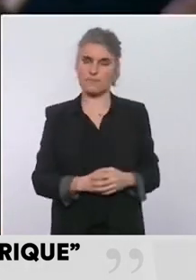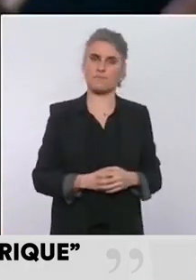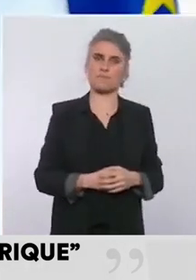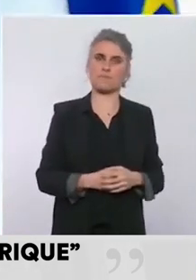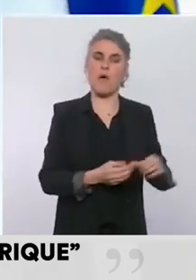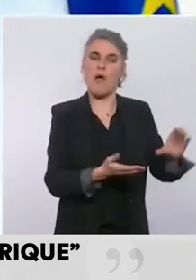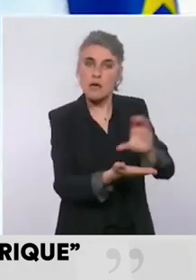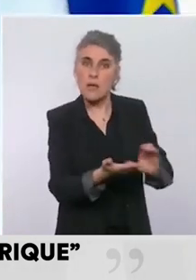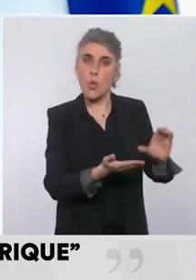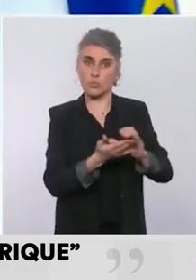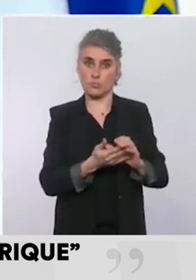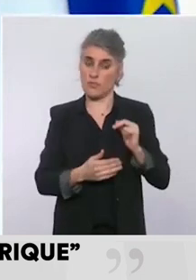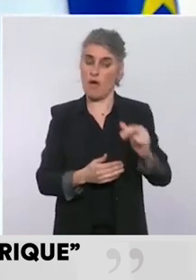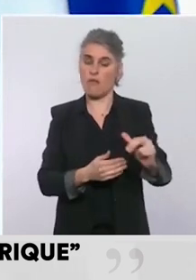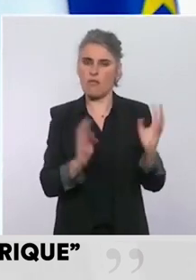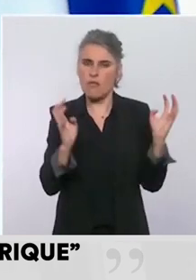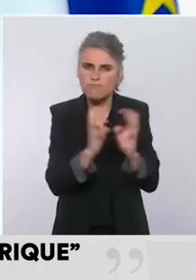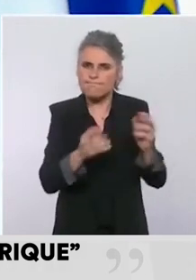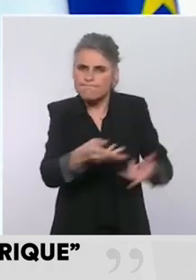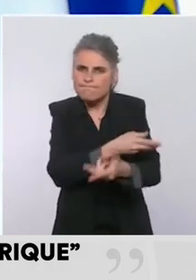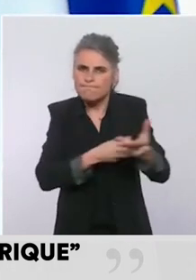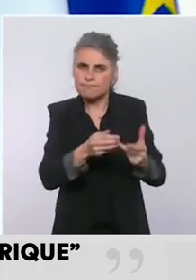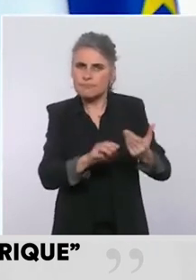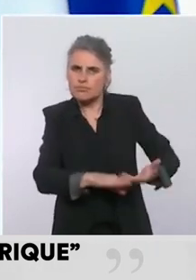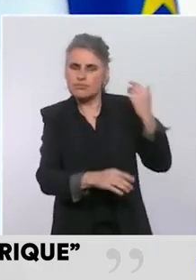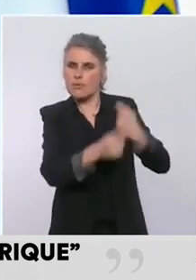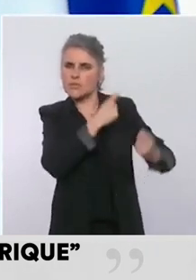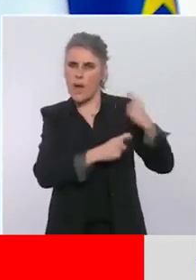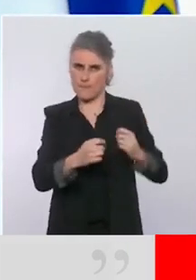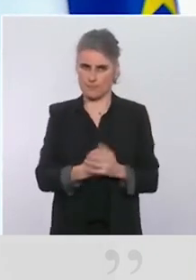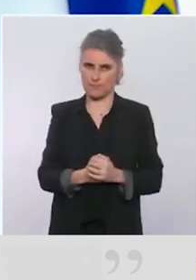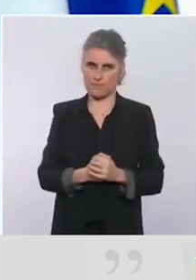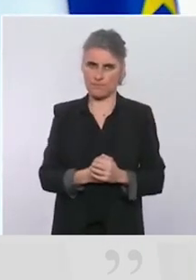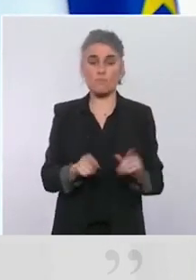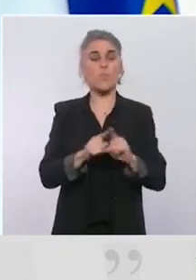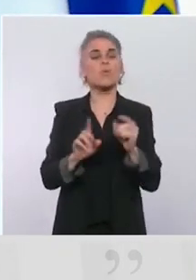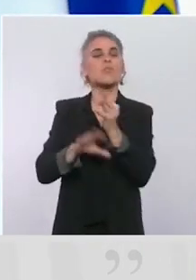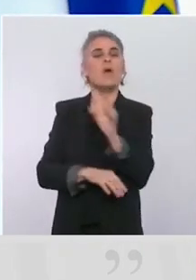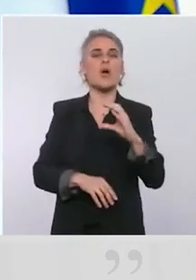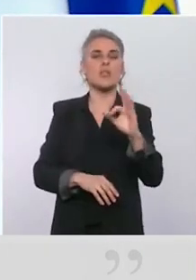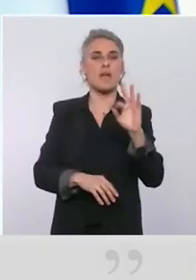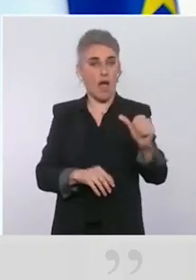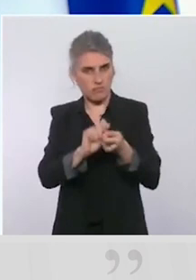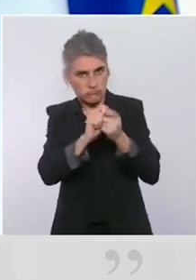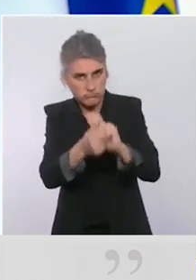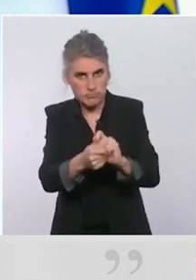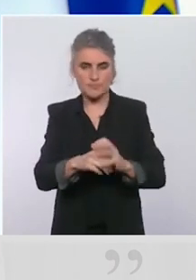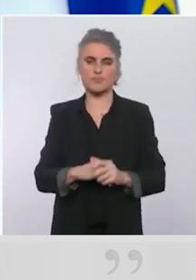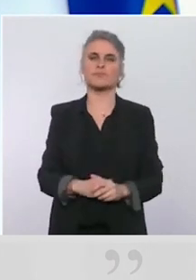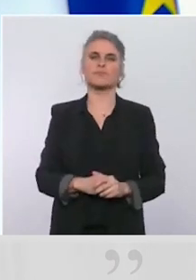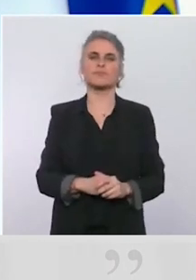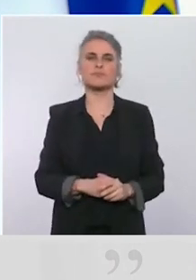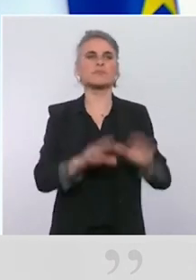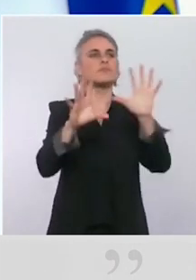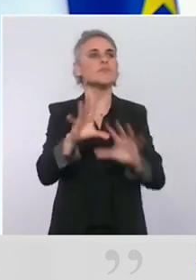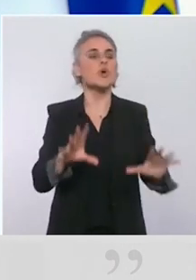franco-camerounaise qui va débuter ses travaux. Nous les avons tenus en réformant le franc CFA, en nous retirant de la gouvernance de la zone